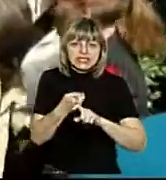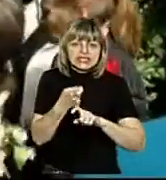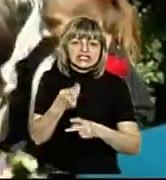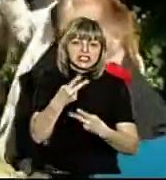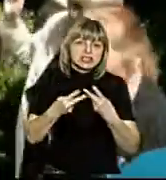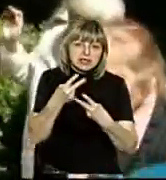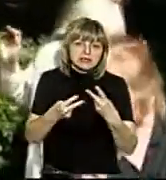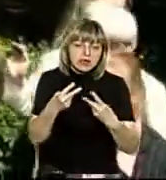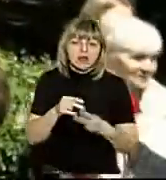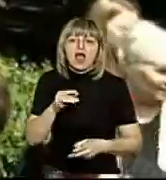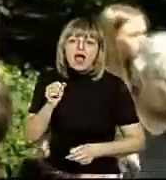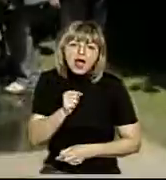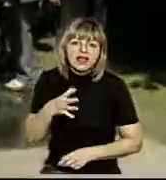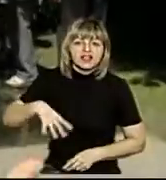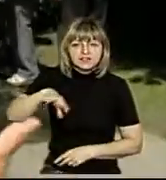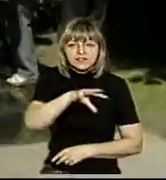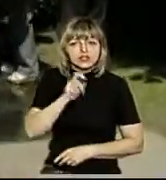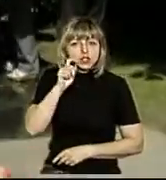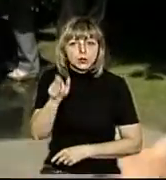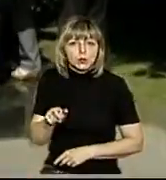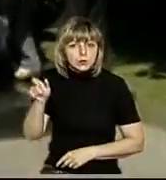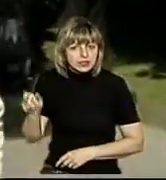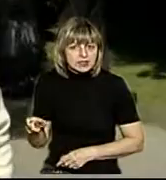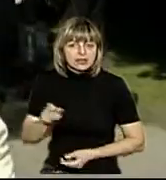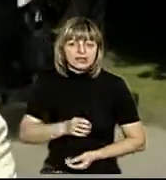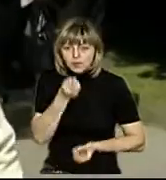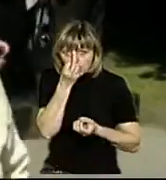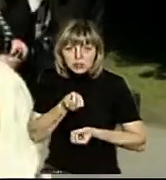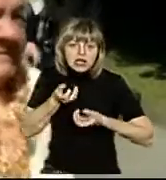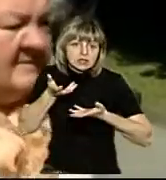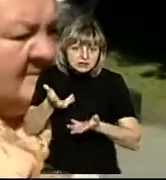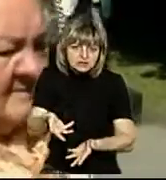усіх українців. Поклали квіти до пам'ятного знаку.